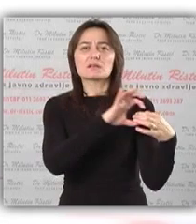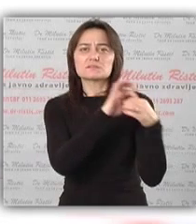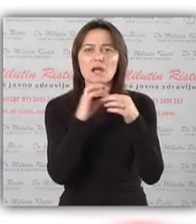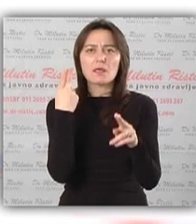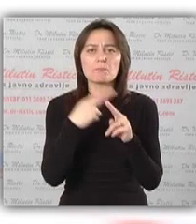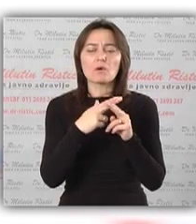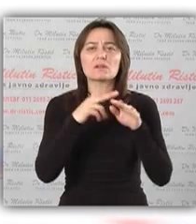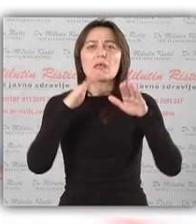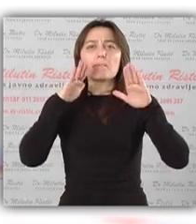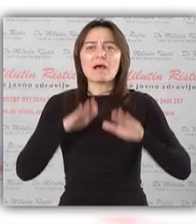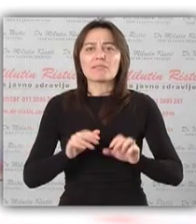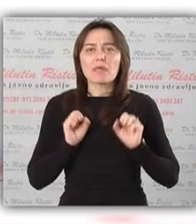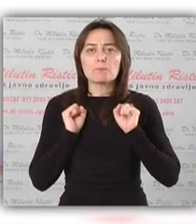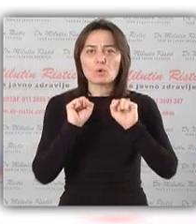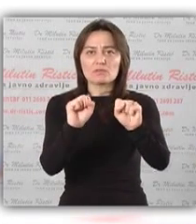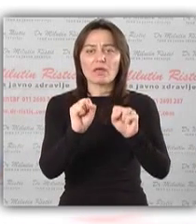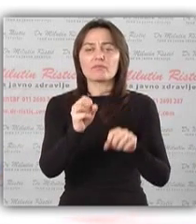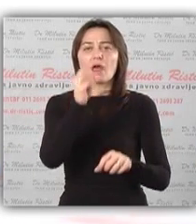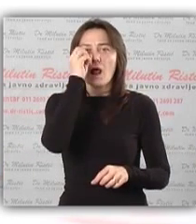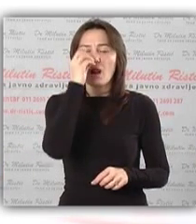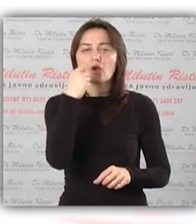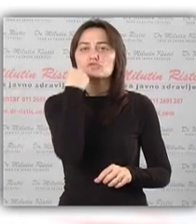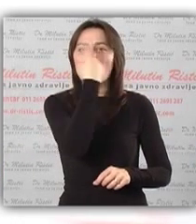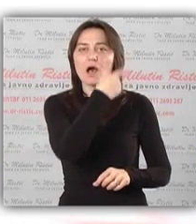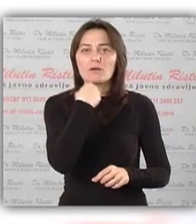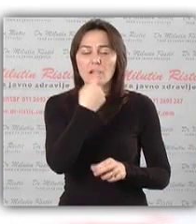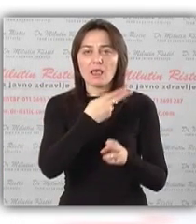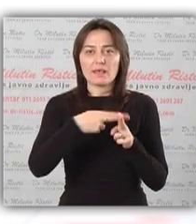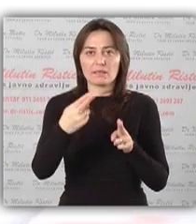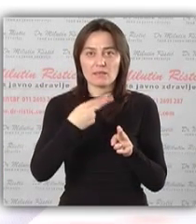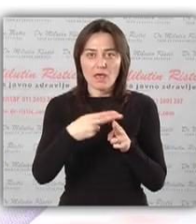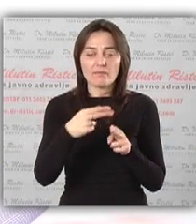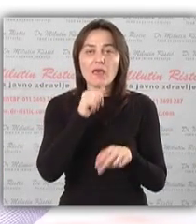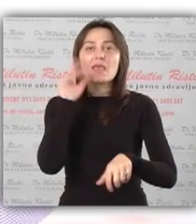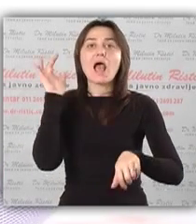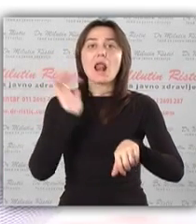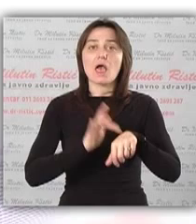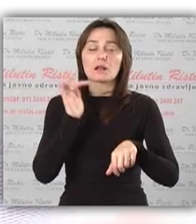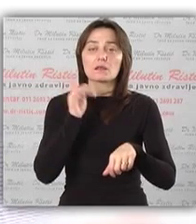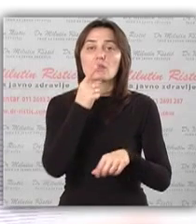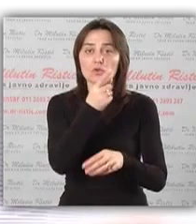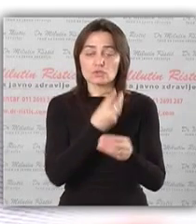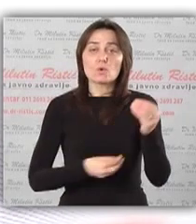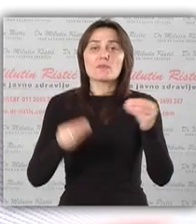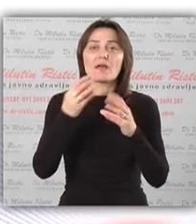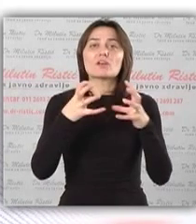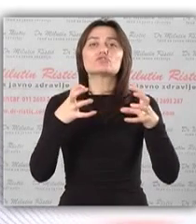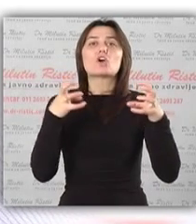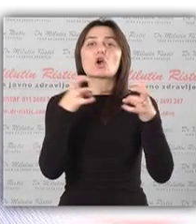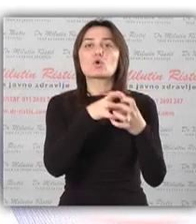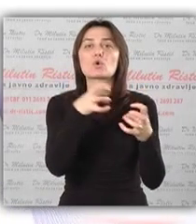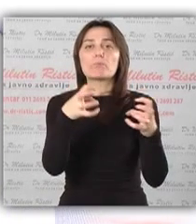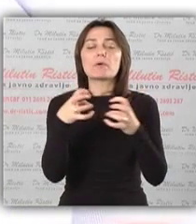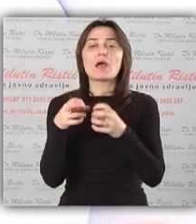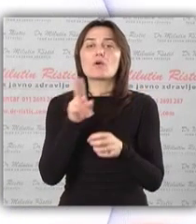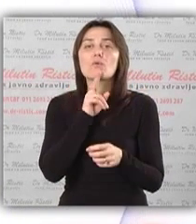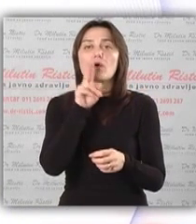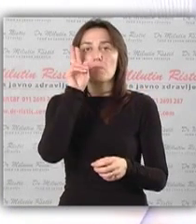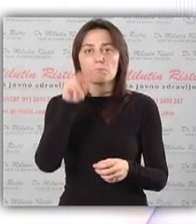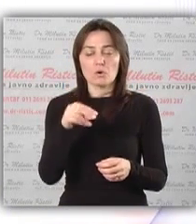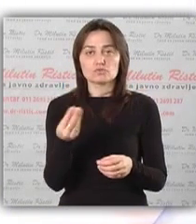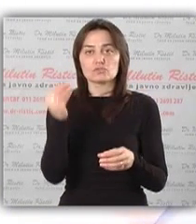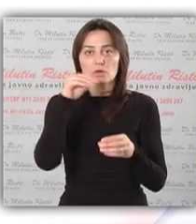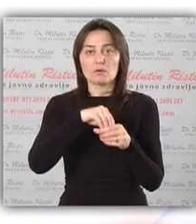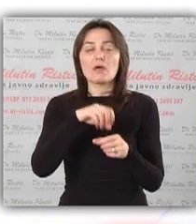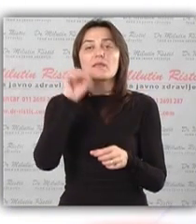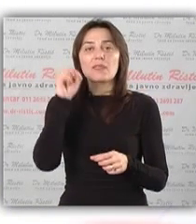disbalans, hronične bolesti koje dovode do pada imuniteta, loša oralna higijena i alergije. To su najveće grupe u